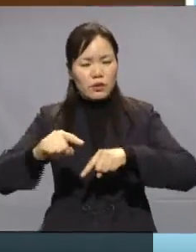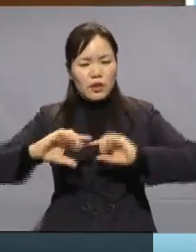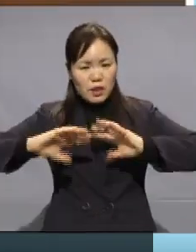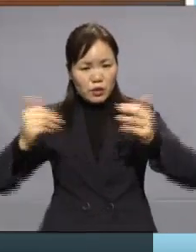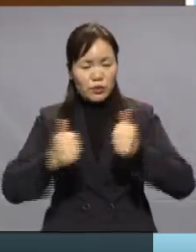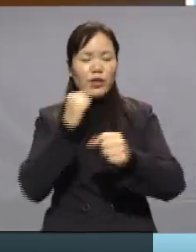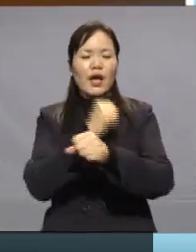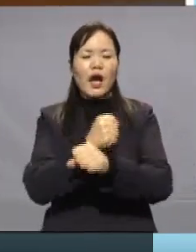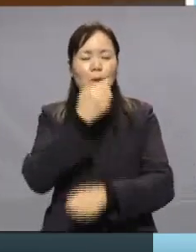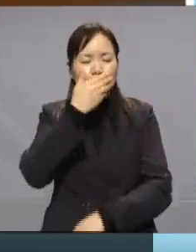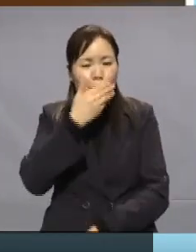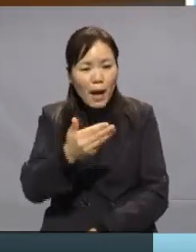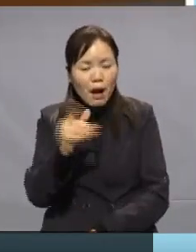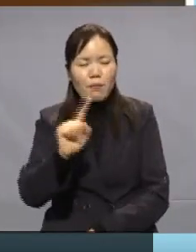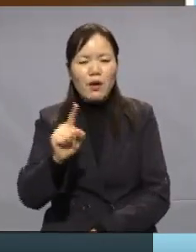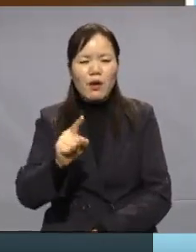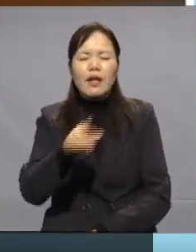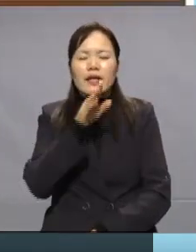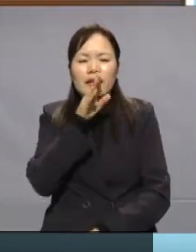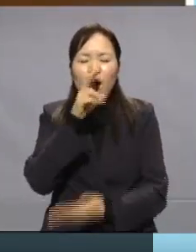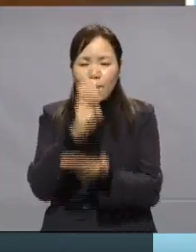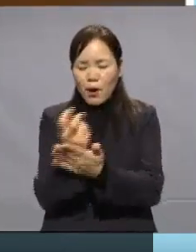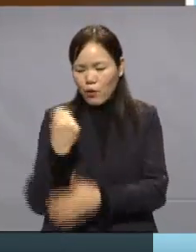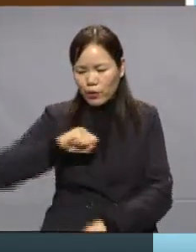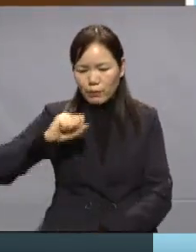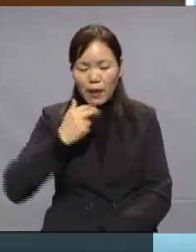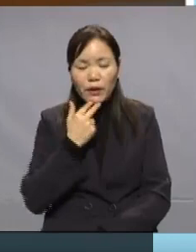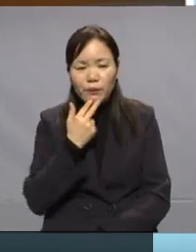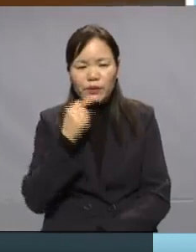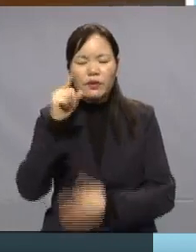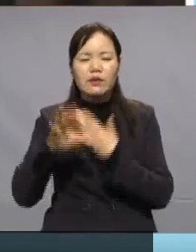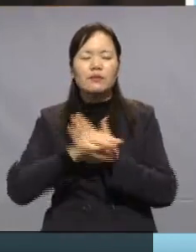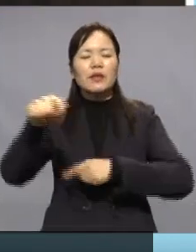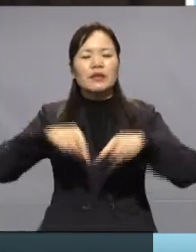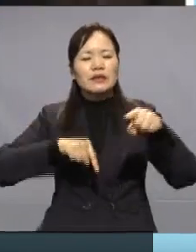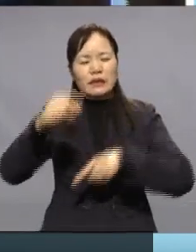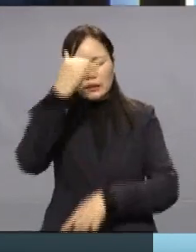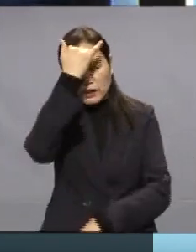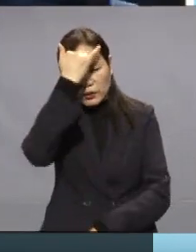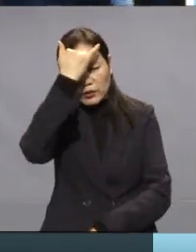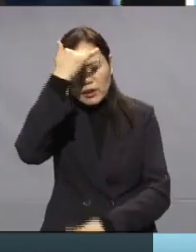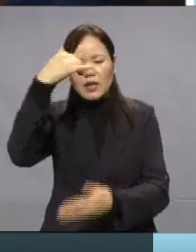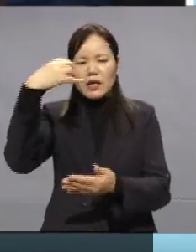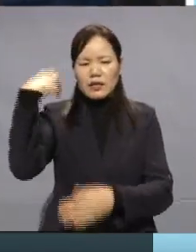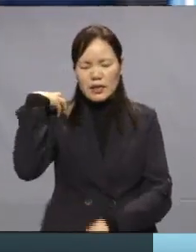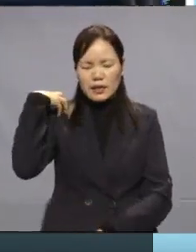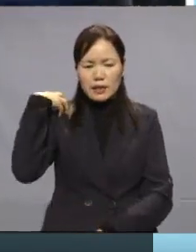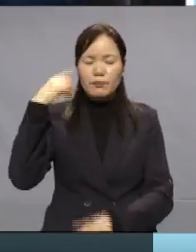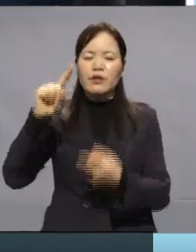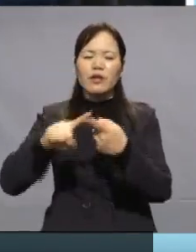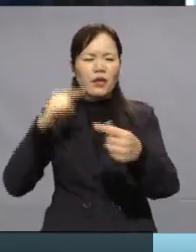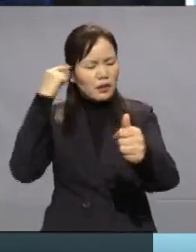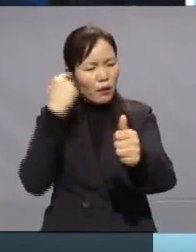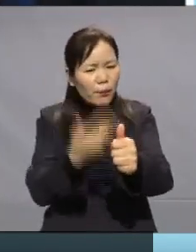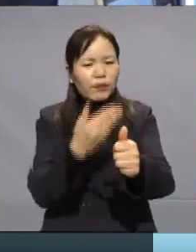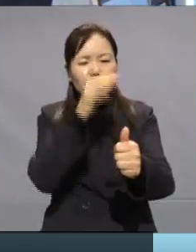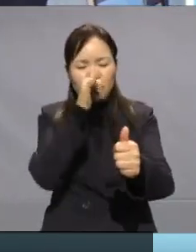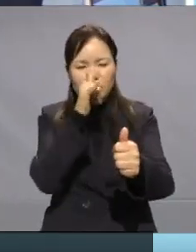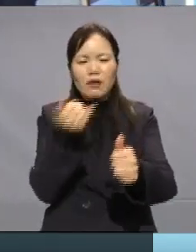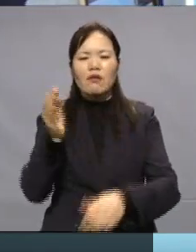것은 만약에 실정법을 위반한 사실이 없다고 하면 정치적 도의적 책임을 따지고 물을 수 있습니다 하지만